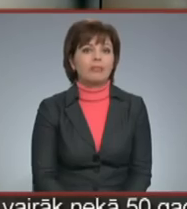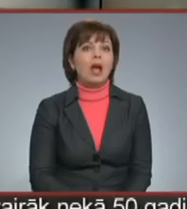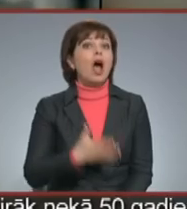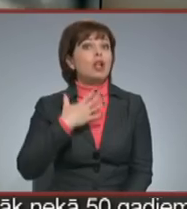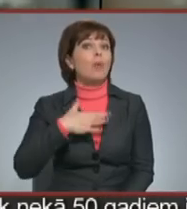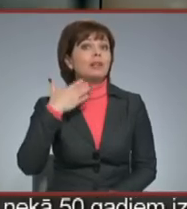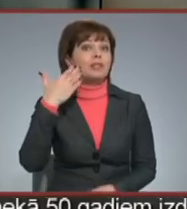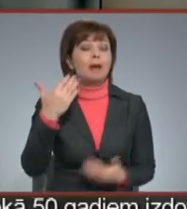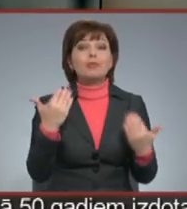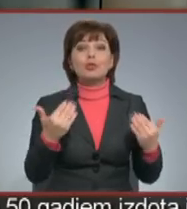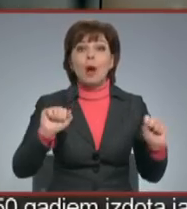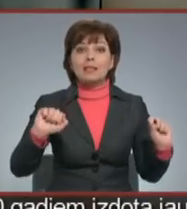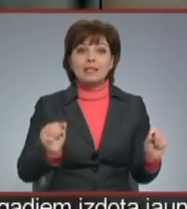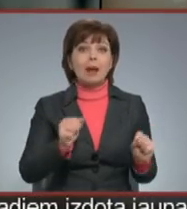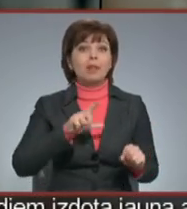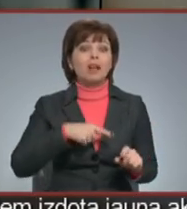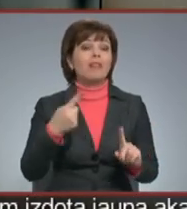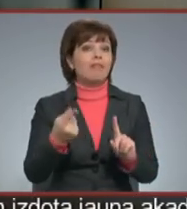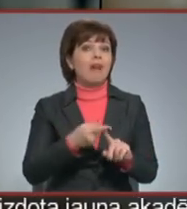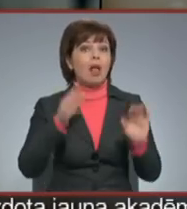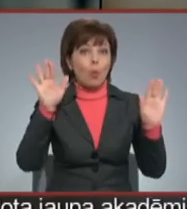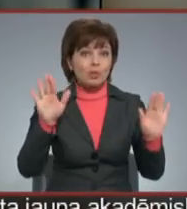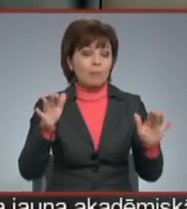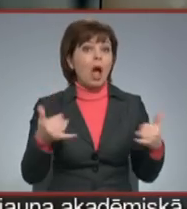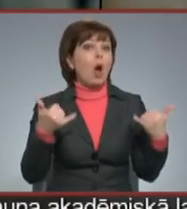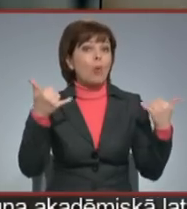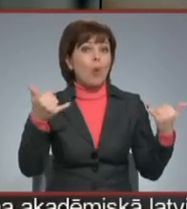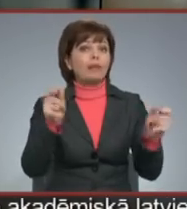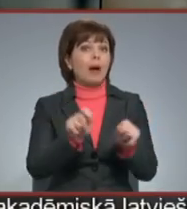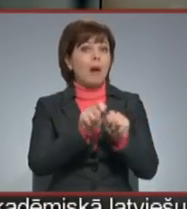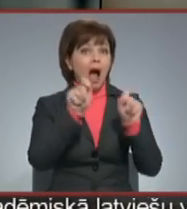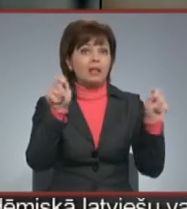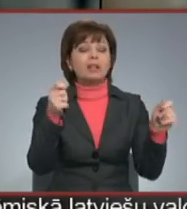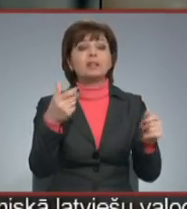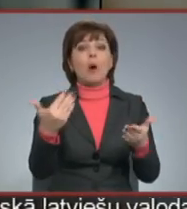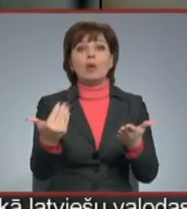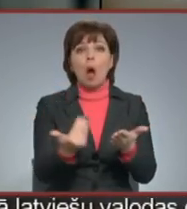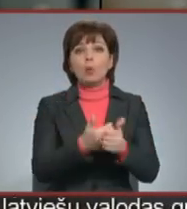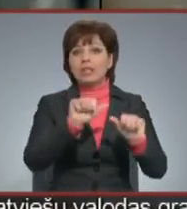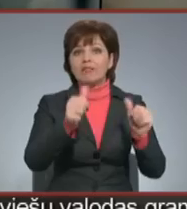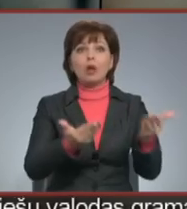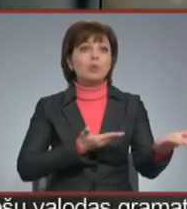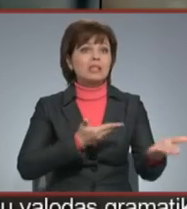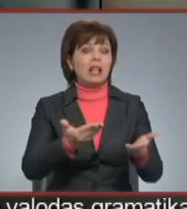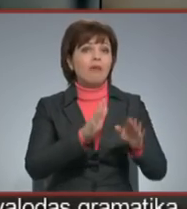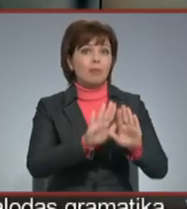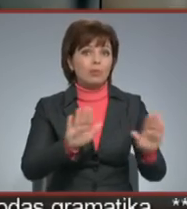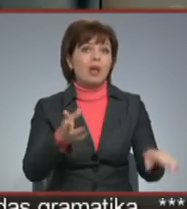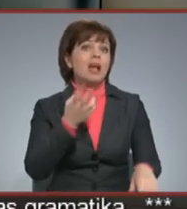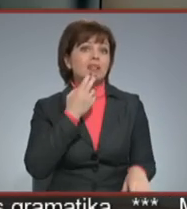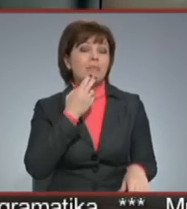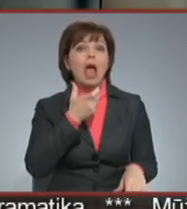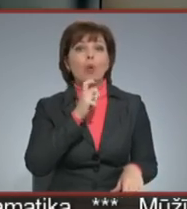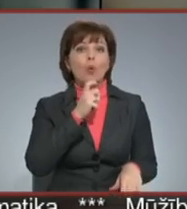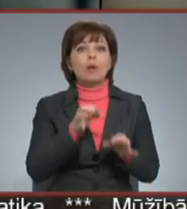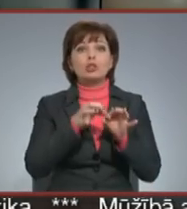Ļoti ceram, ka šozem Latvijā tomēr vēl uzsniks, lai godam varētu atklāt savu jaunizveidoto slēpju muzeju Tasmē Gulbenes novada Tirzes pagasta attīstības